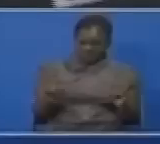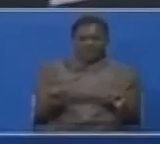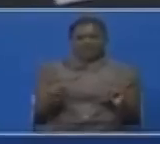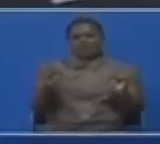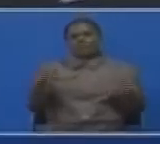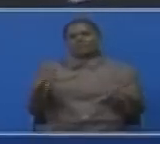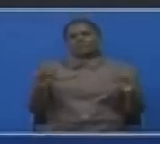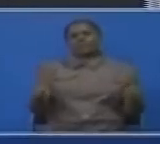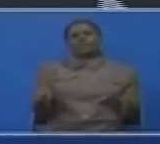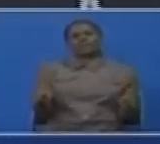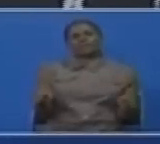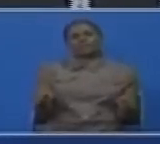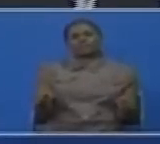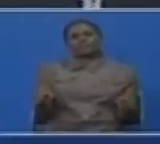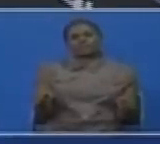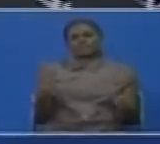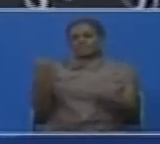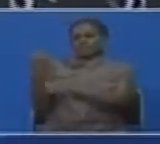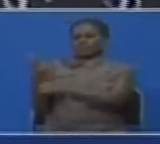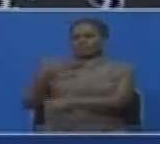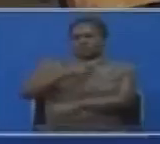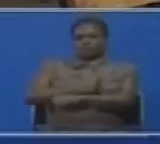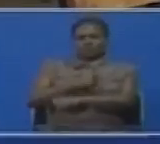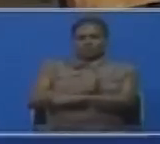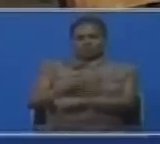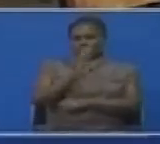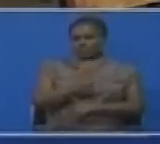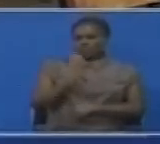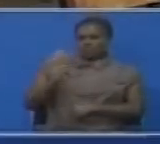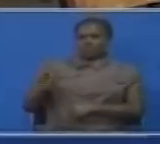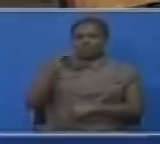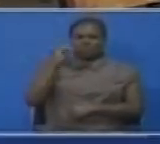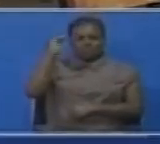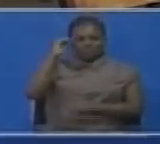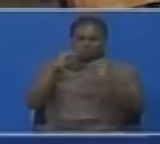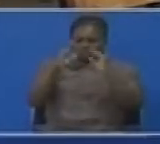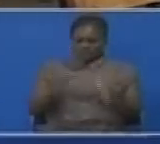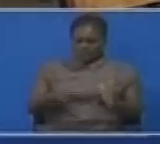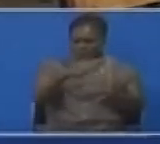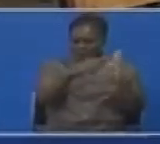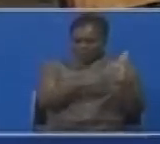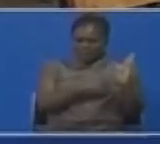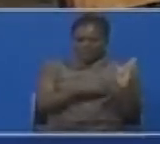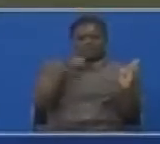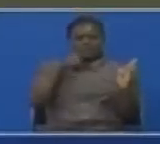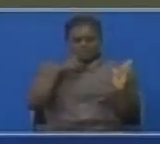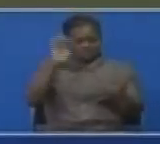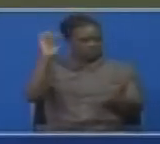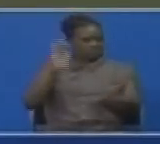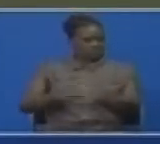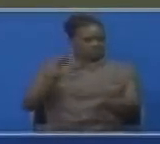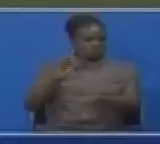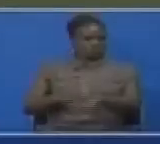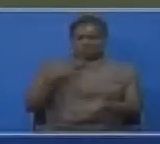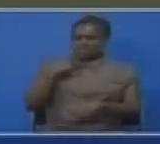unaweza. Katika shule ya wasichana ya Buruburu, mwalimu mkuu amepongeza kuwepo kwa masharti mapya mtihani wa mwaka huu,